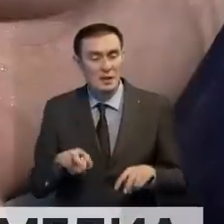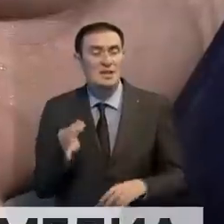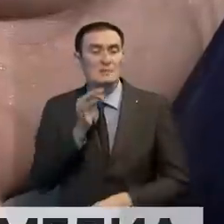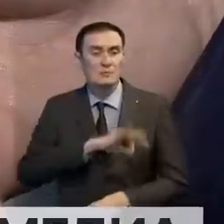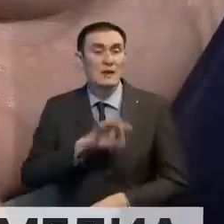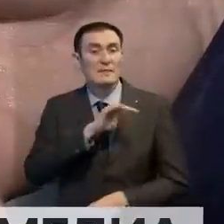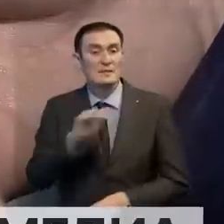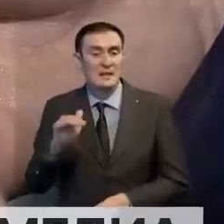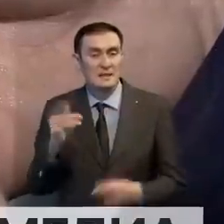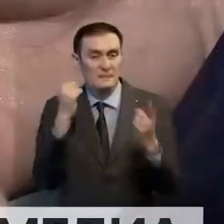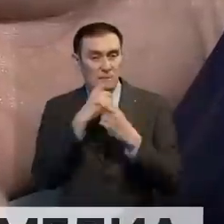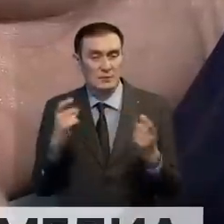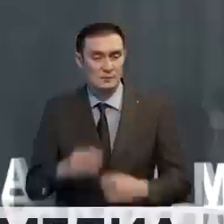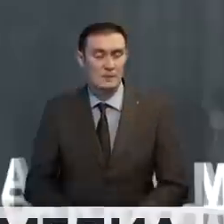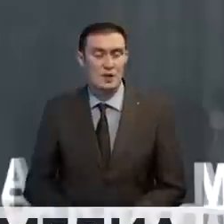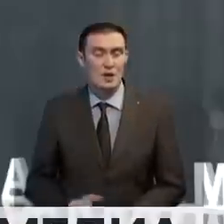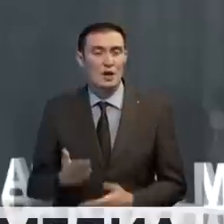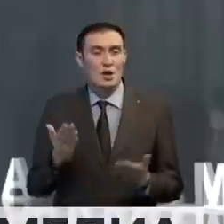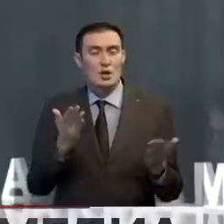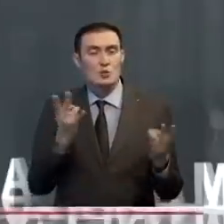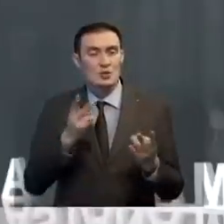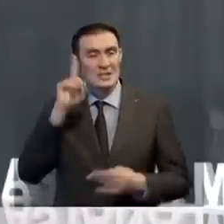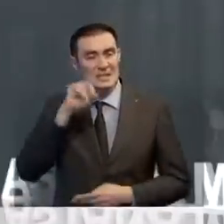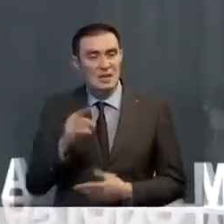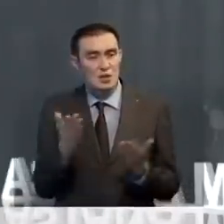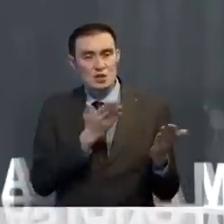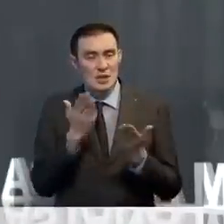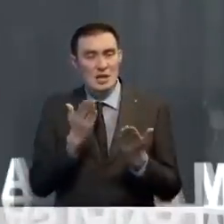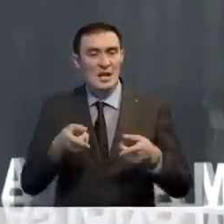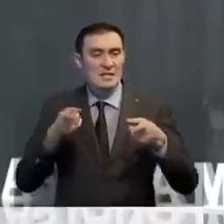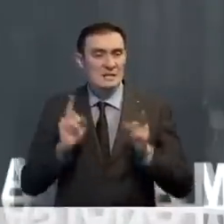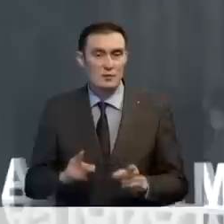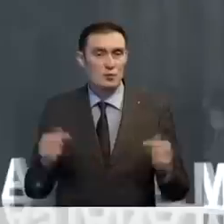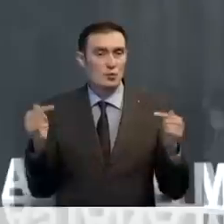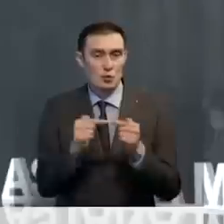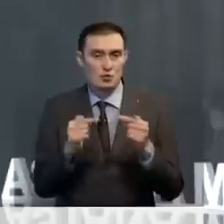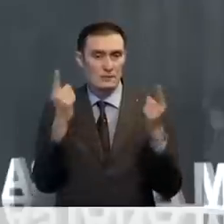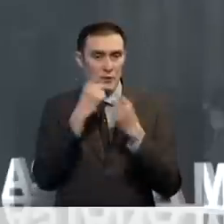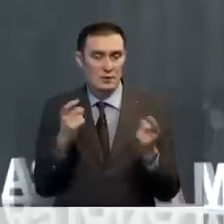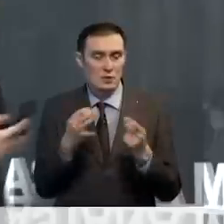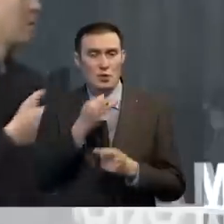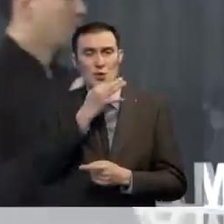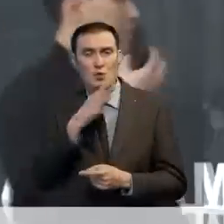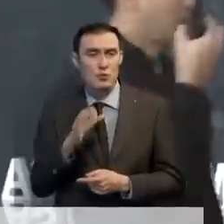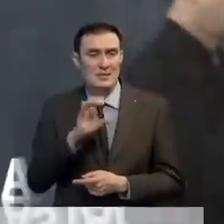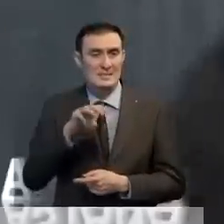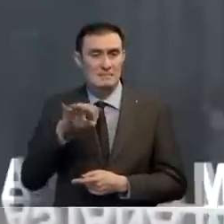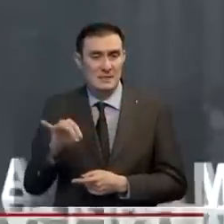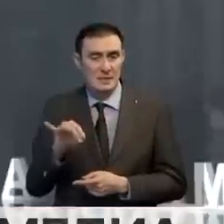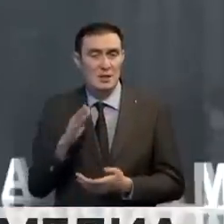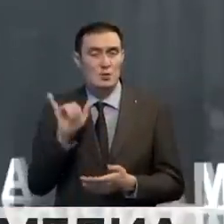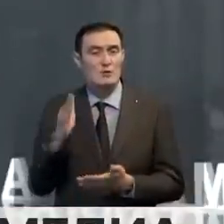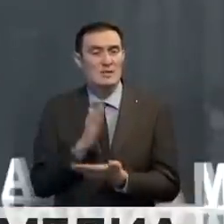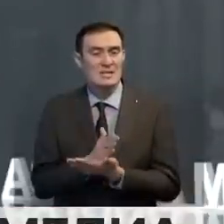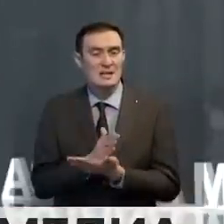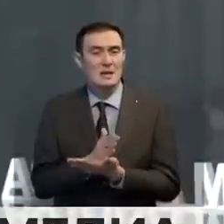используя официальные источники. Читать только проверенную, из проверенных источников брать информацию. То есть любое СМИ, у нее есть лицензия,